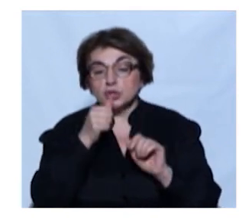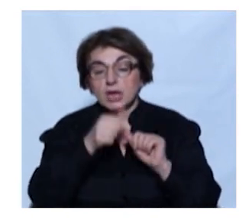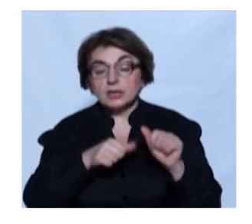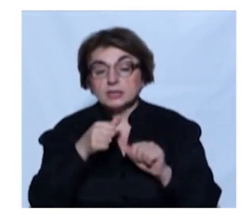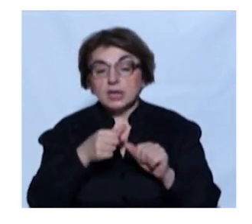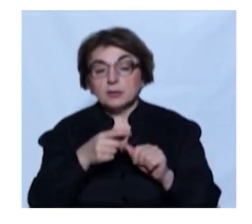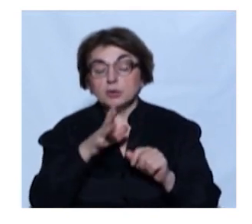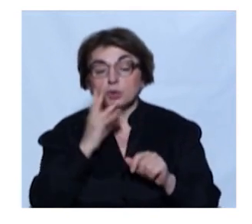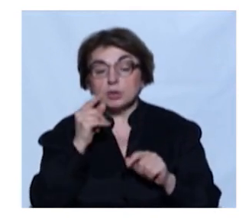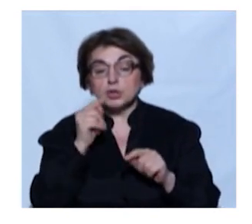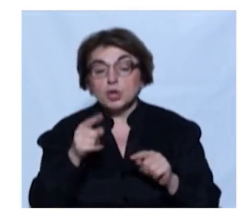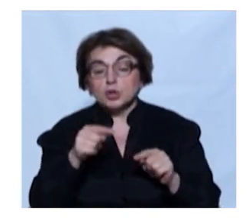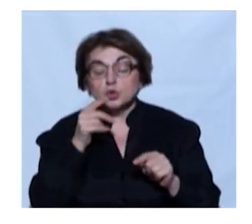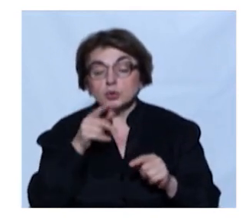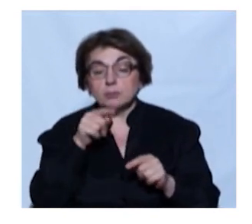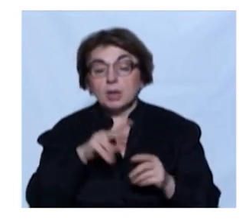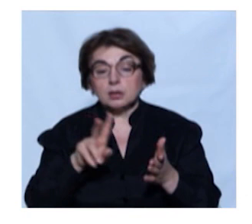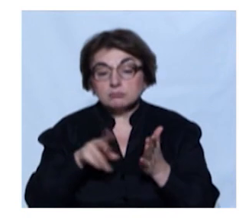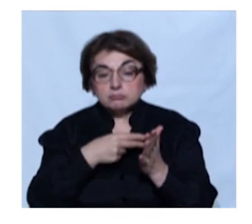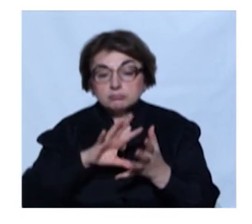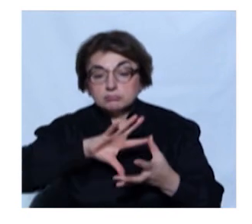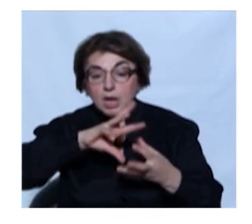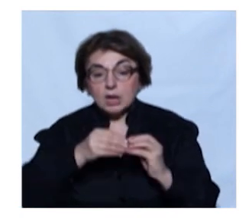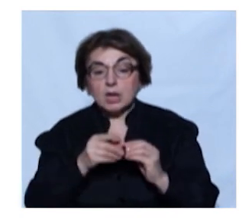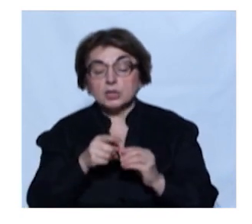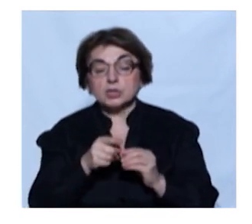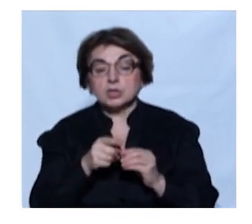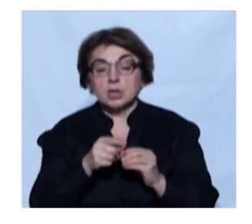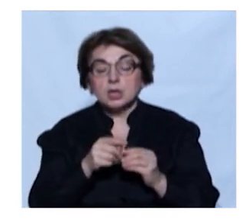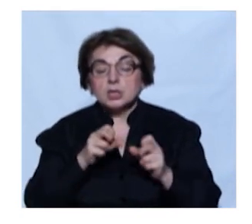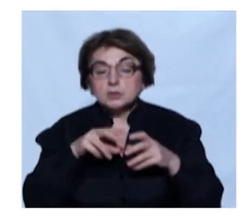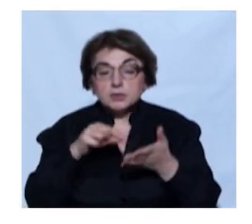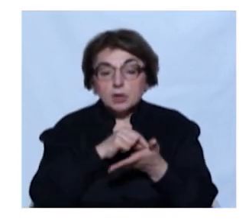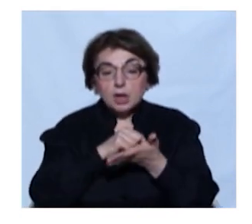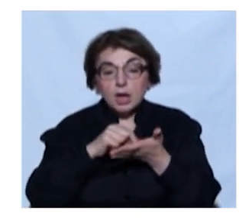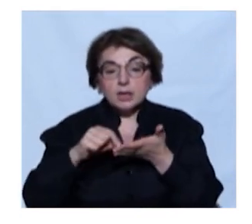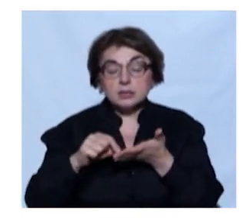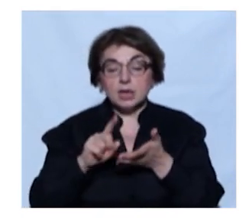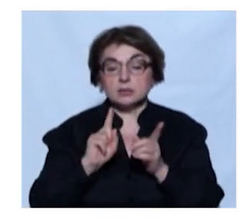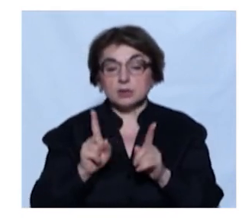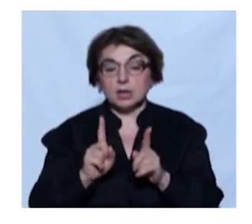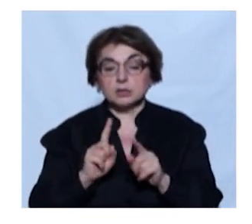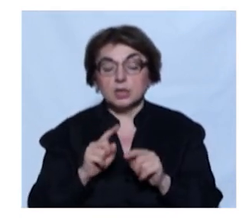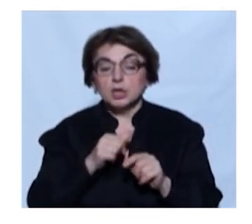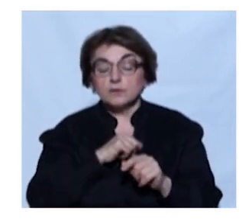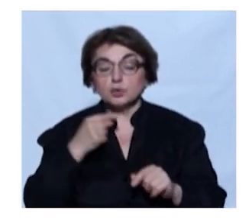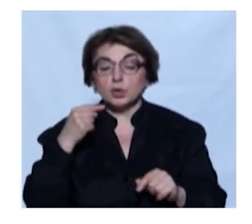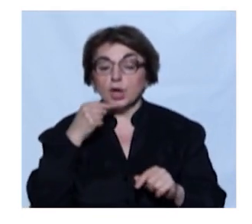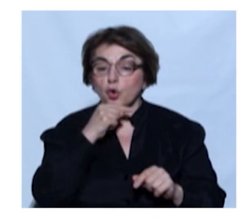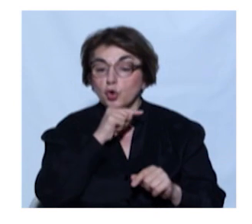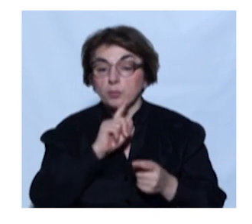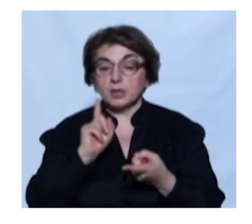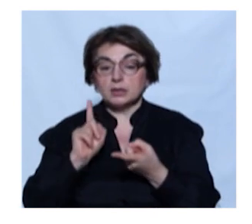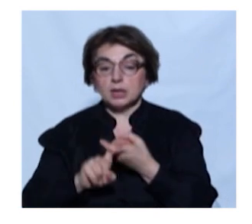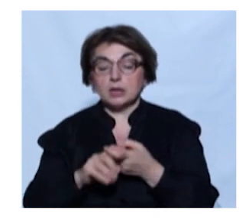სწორედ მათ ანგარიშში, ამ კომისიის წარმოდგენილ ანგარიშში ხაზი გაესვა შემდეგ რამეს, რომ ეკონომიკა